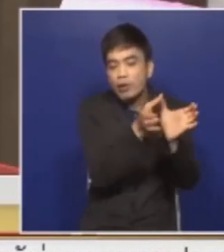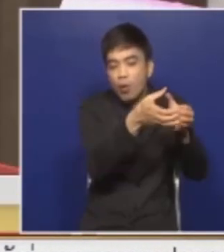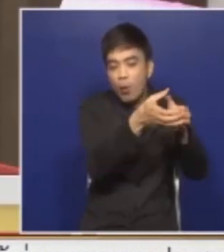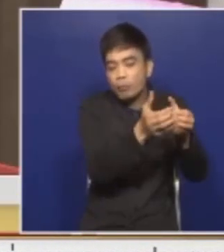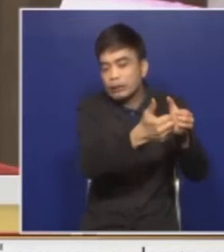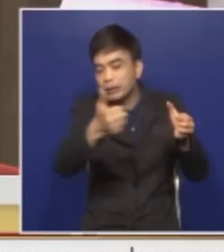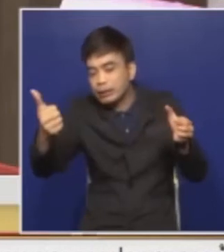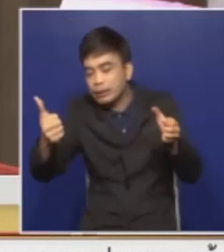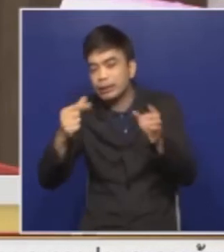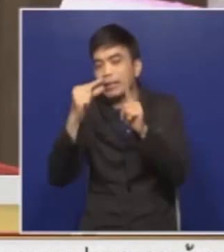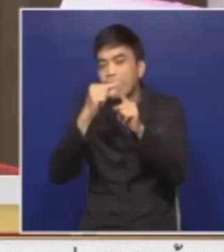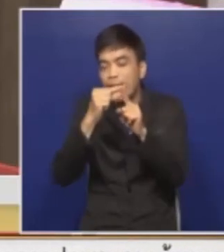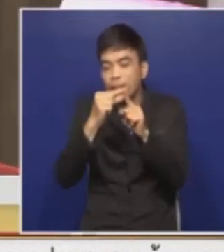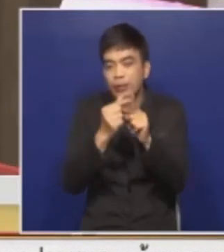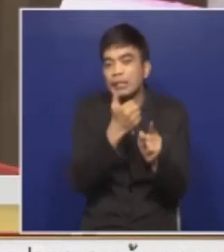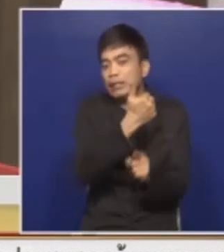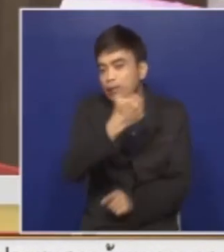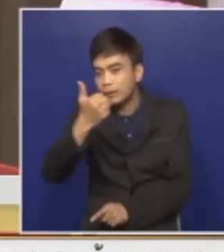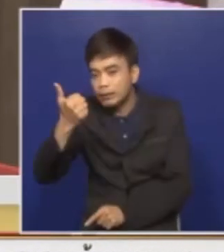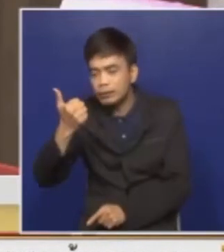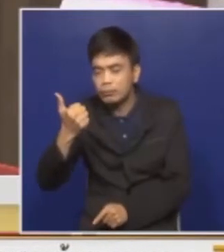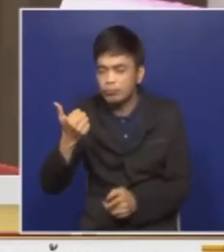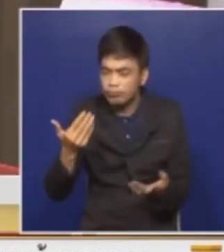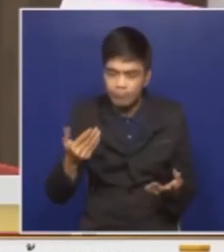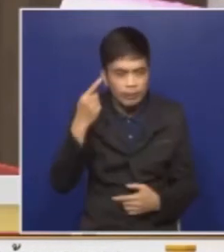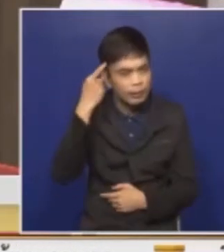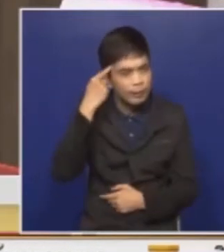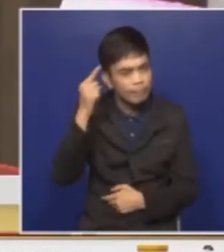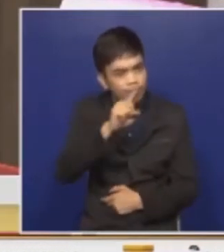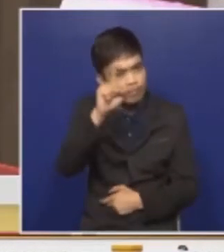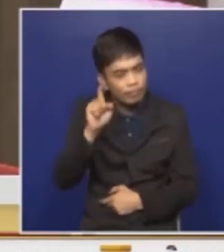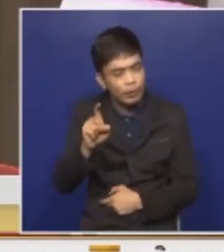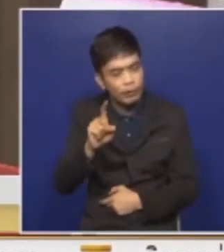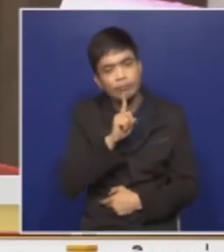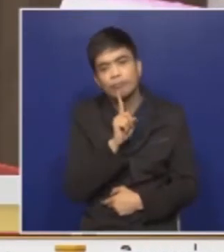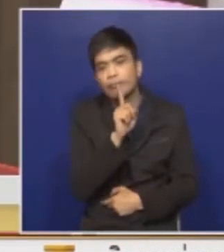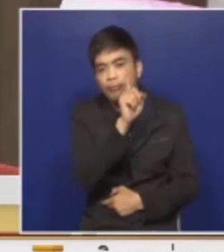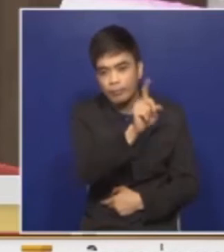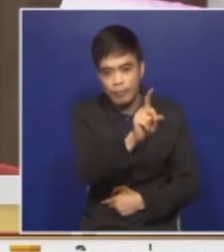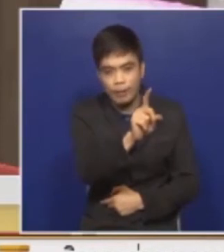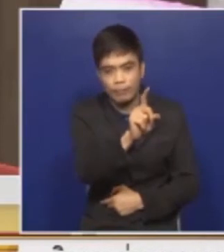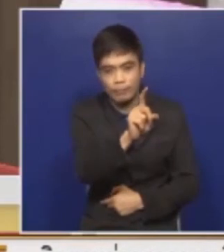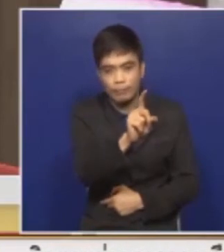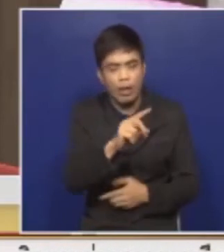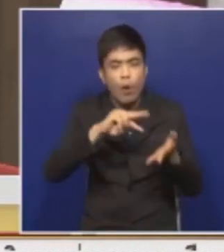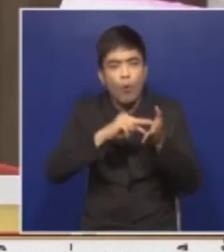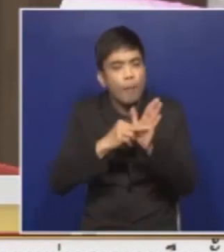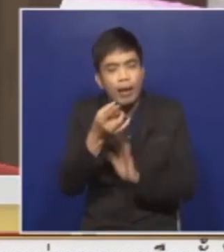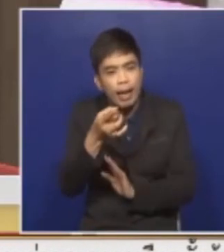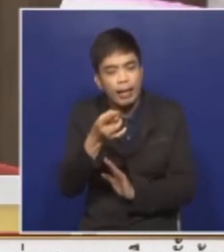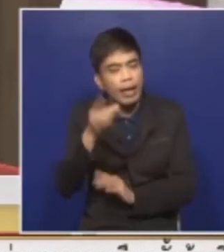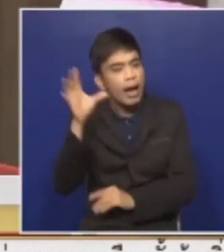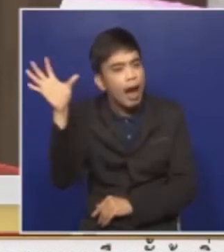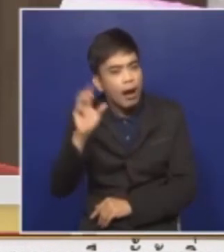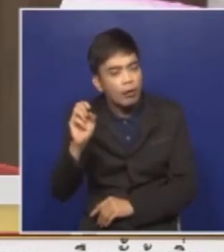คำว่าด้านอื่นๆเนี่ยผมไม่ทราบว่าผมจะถามไปยังกรรมธิการว่าหมายความว่ากลับไปเอาด้